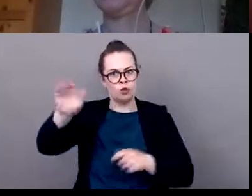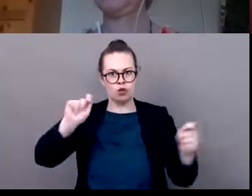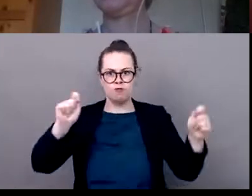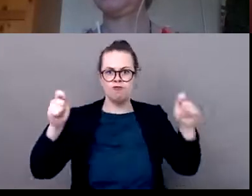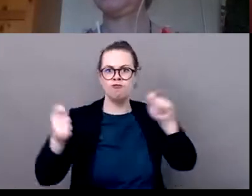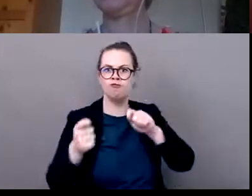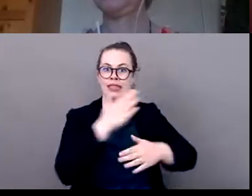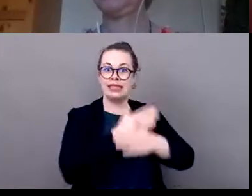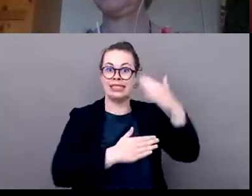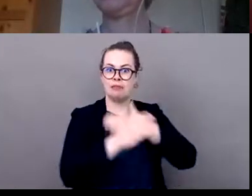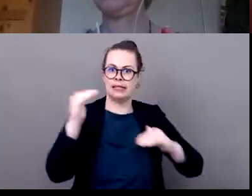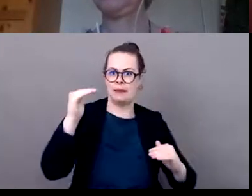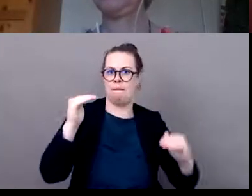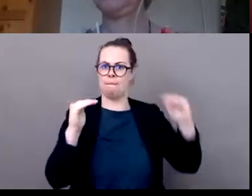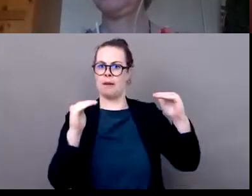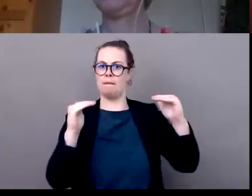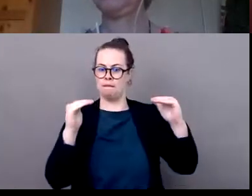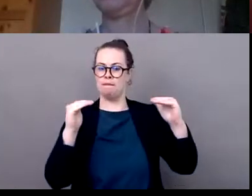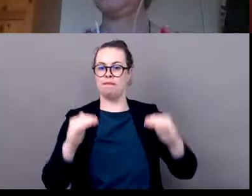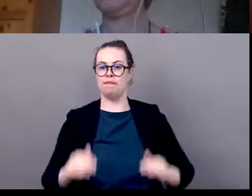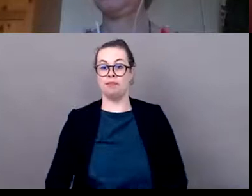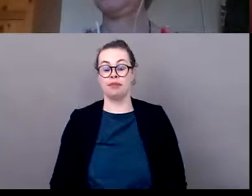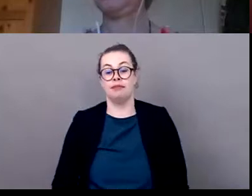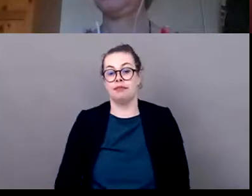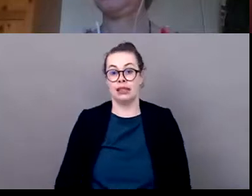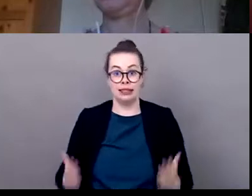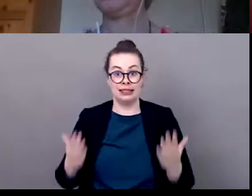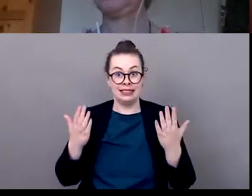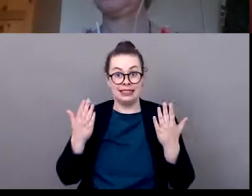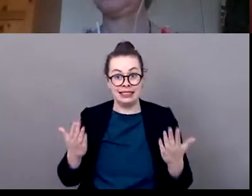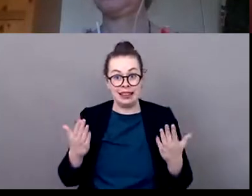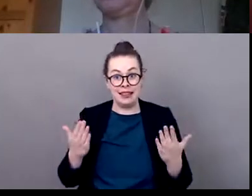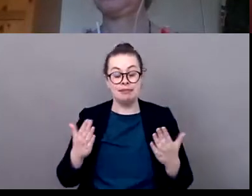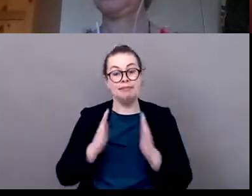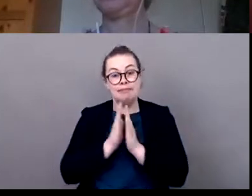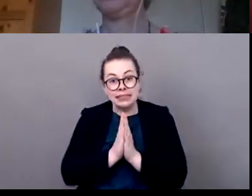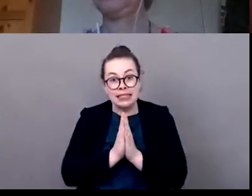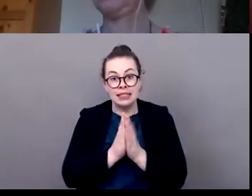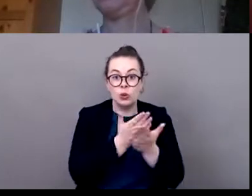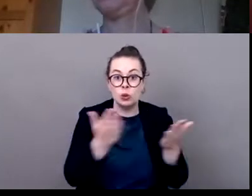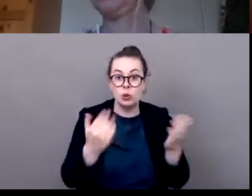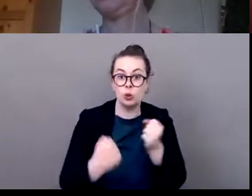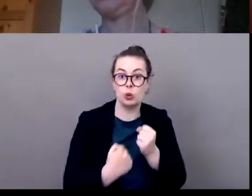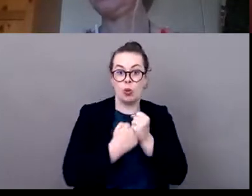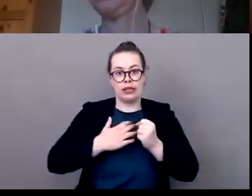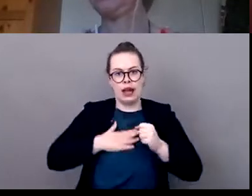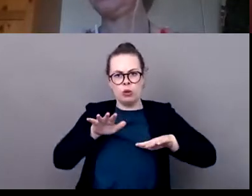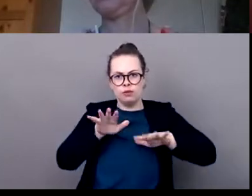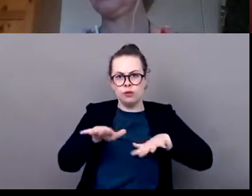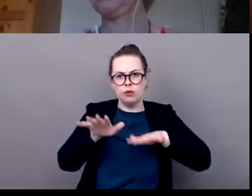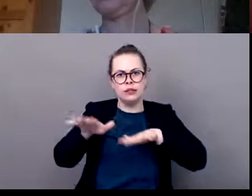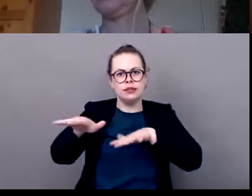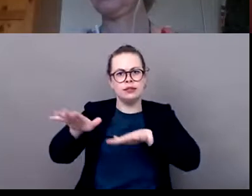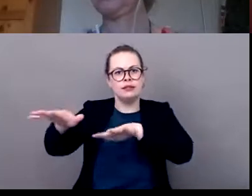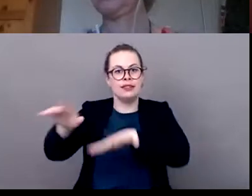vous pouvez nous soutenir pour transformer la vie de ce milliard de personnes en situation de handicap. Aujourd'hui, nous vous demandons votre